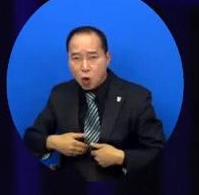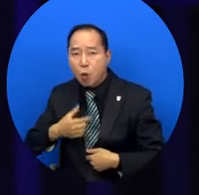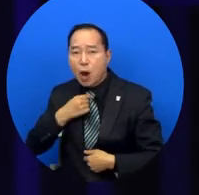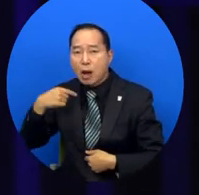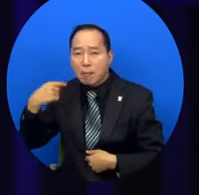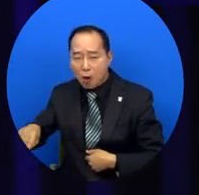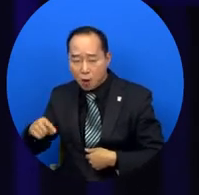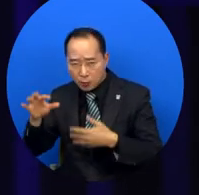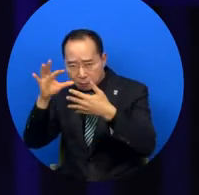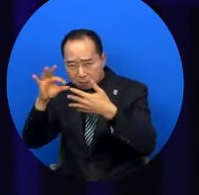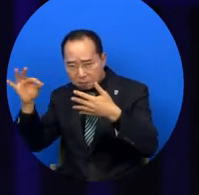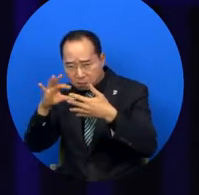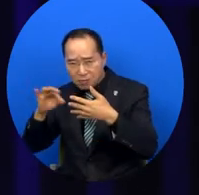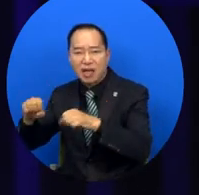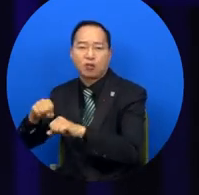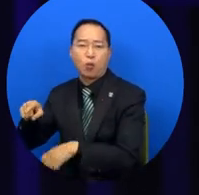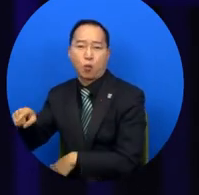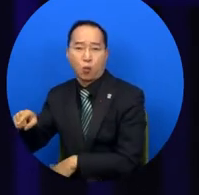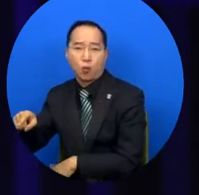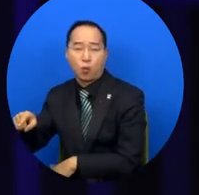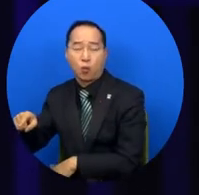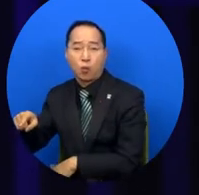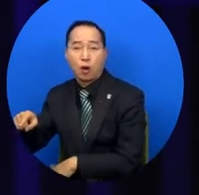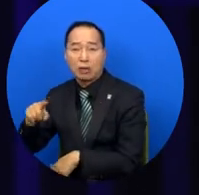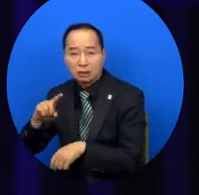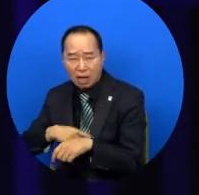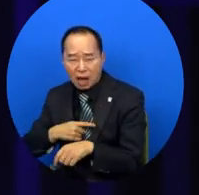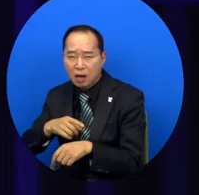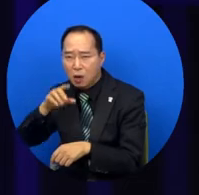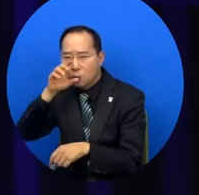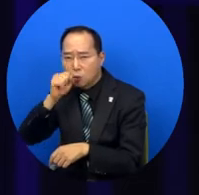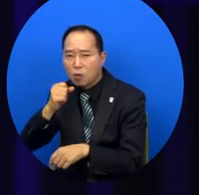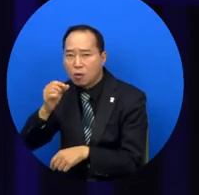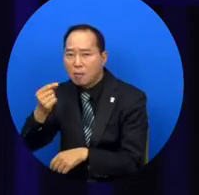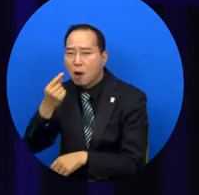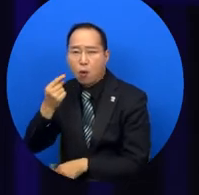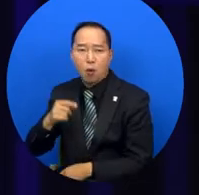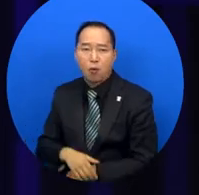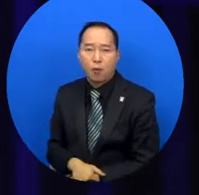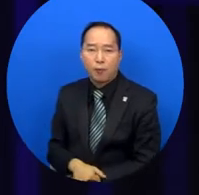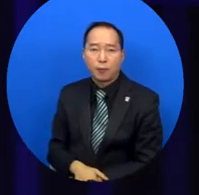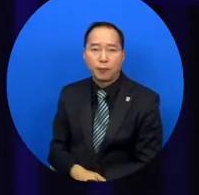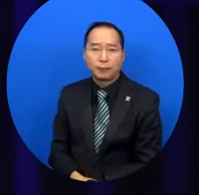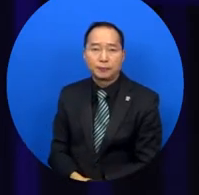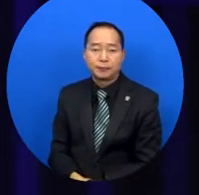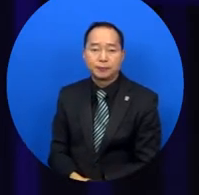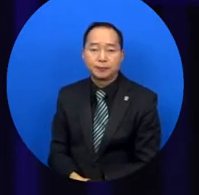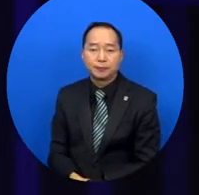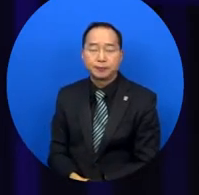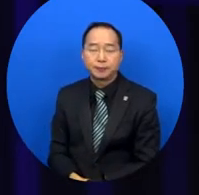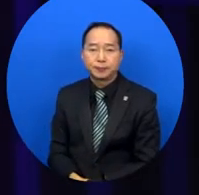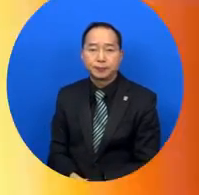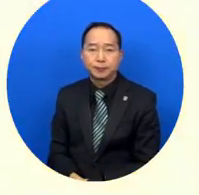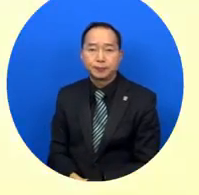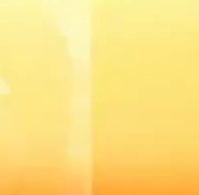그런 것이 저절로 해결이 되면서 나한테 그런 이제 교훈을 정말 준 거예요.